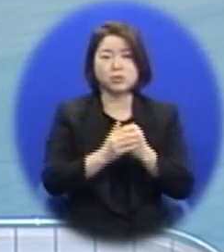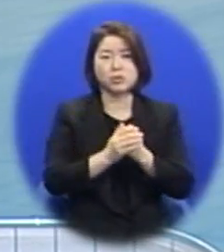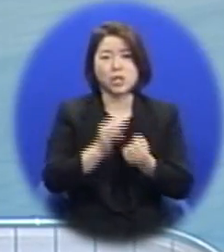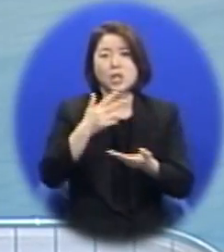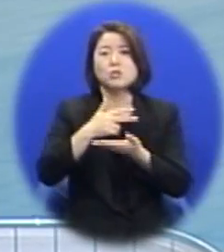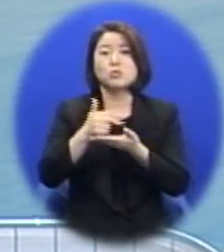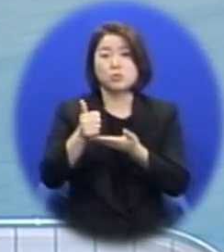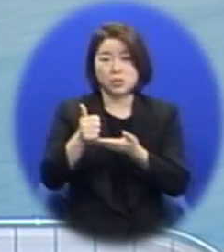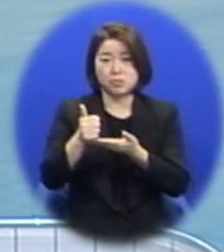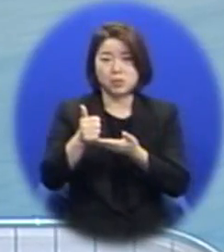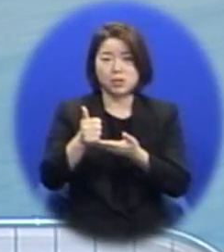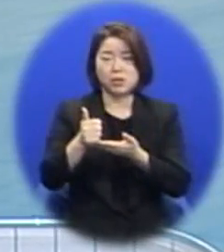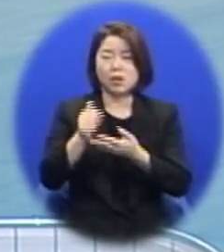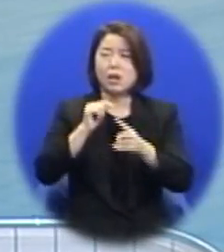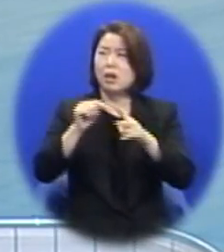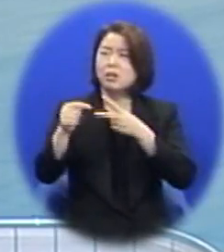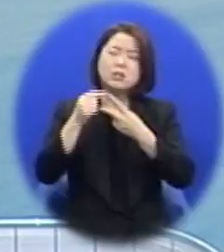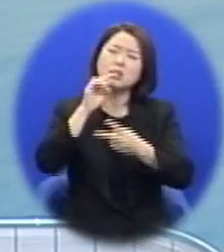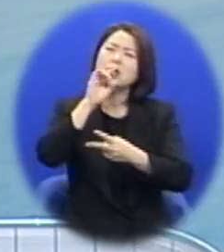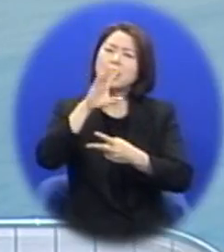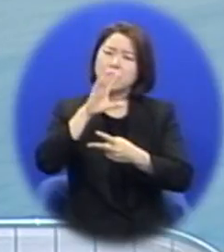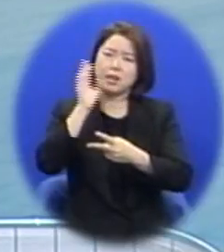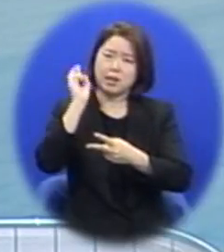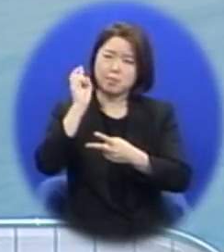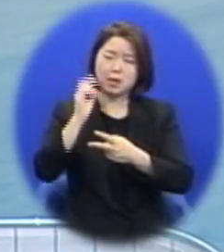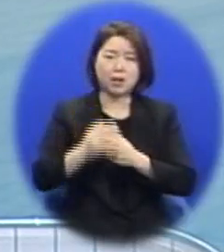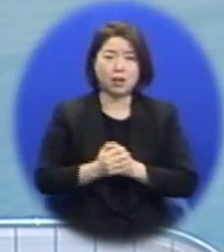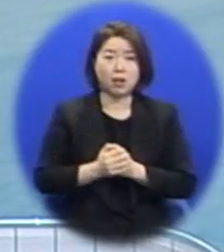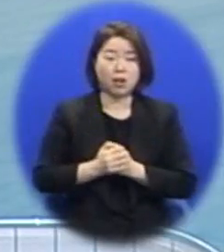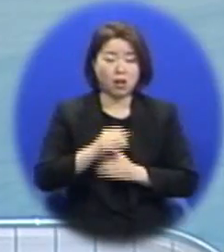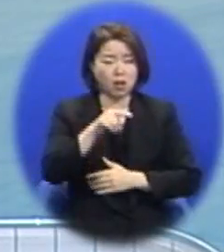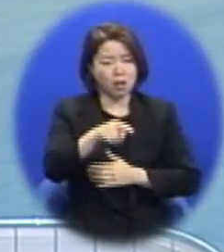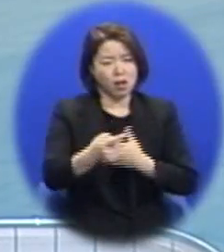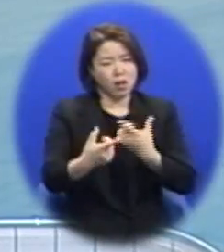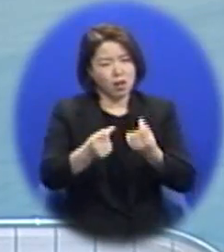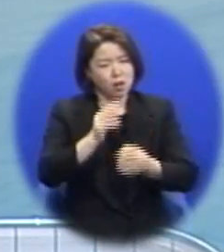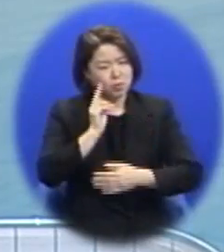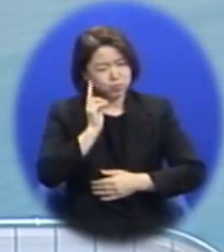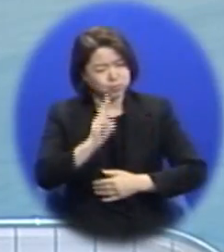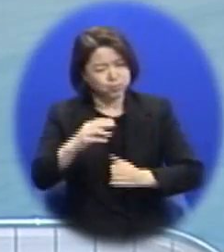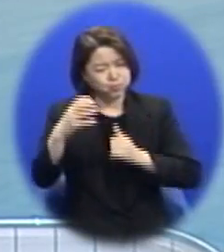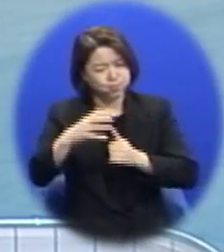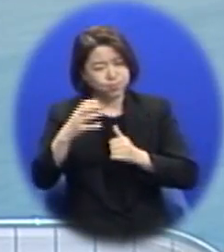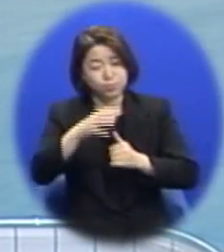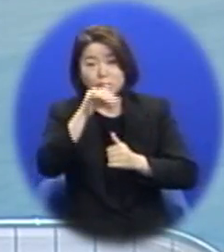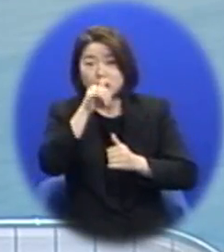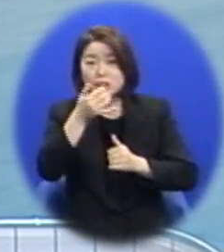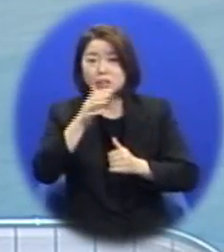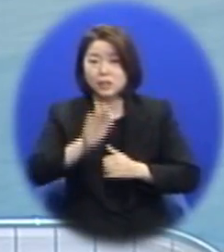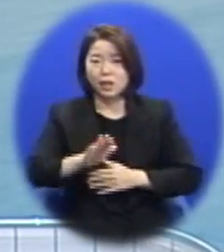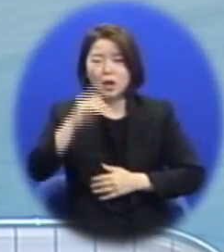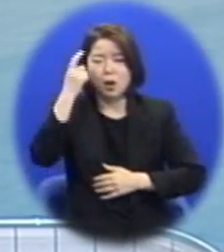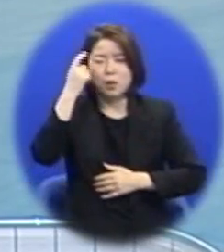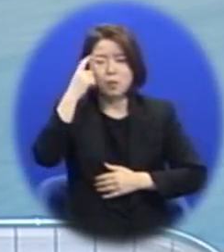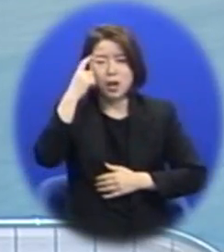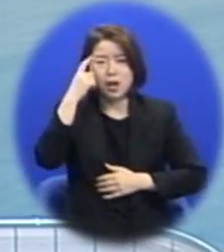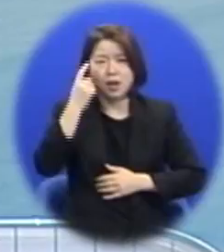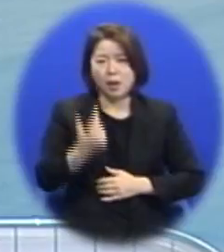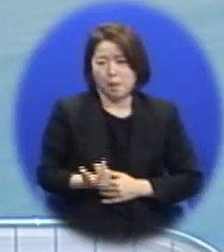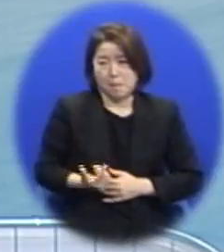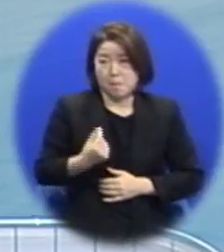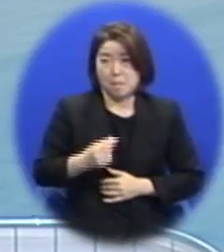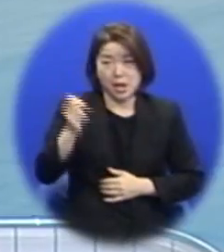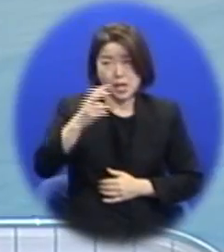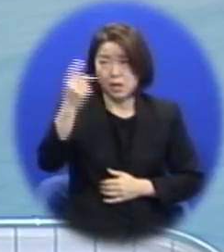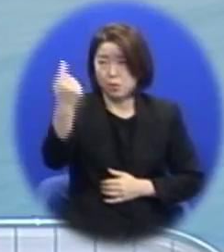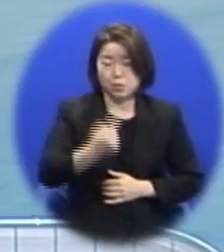주님이 잘 이해가 되지 않았습니다. 이런 무자비한 핍박이 오고 있는데 왜 속히 재림에